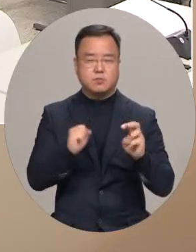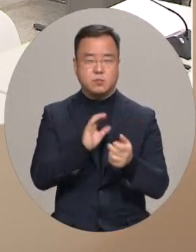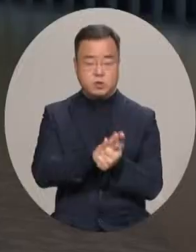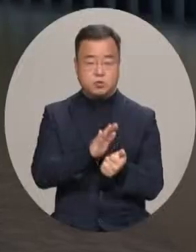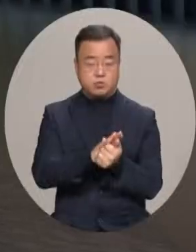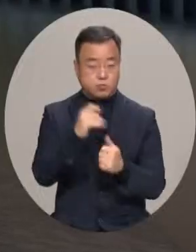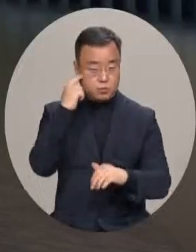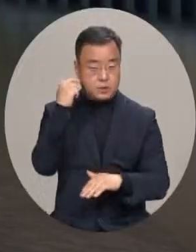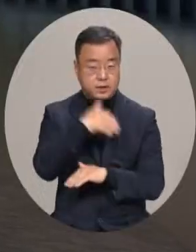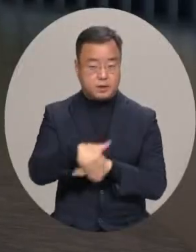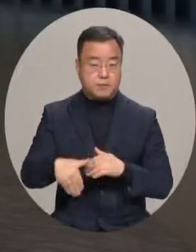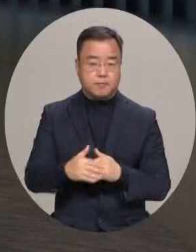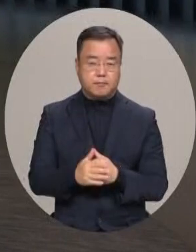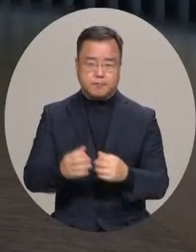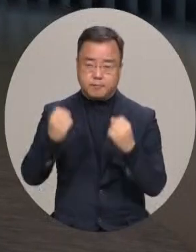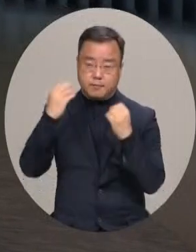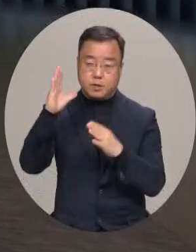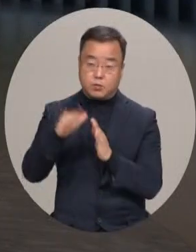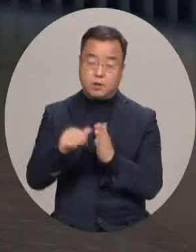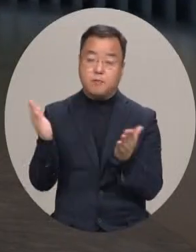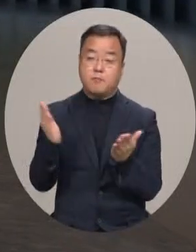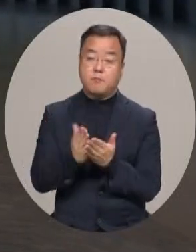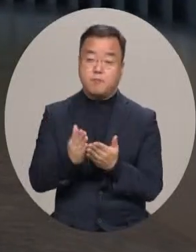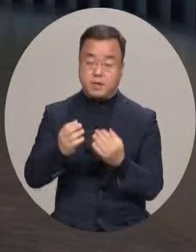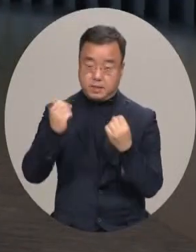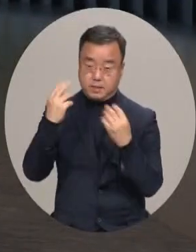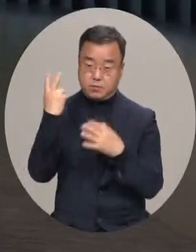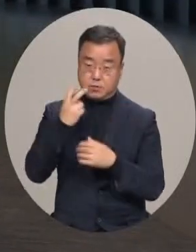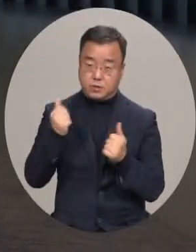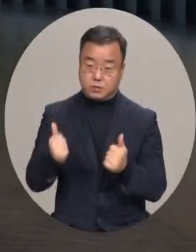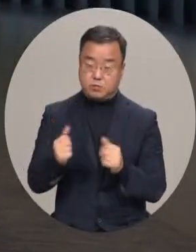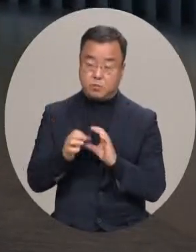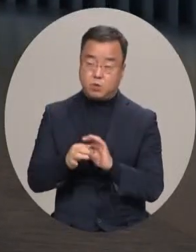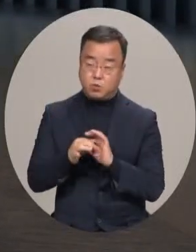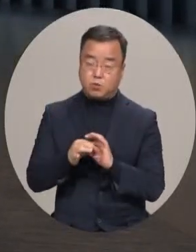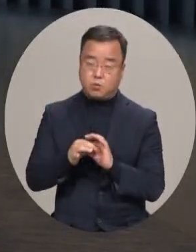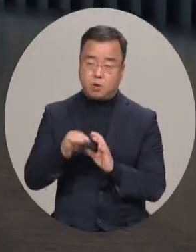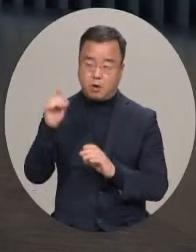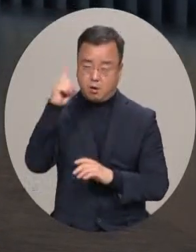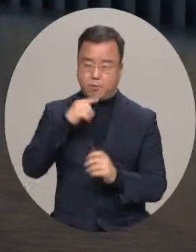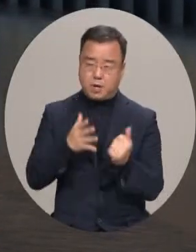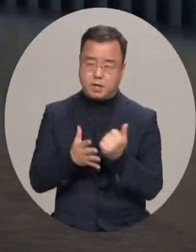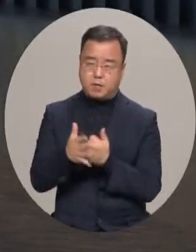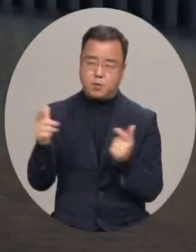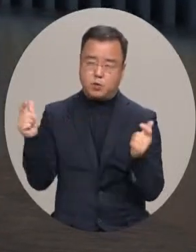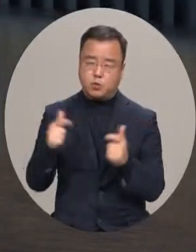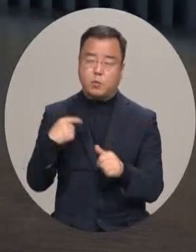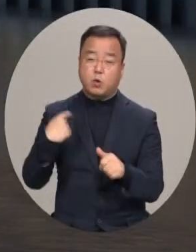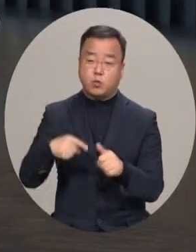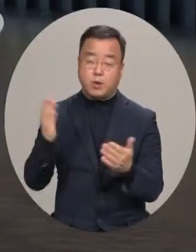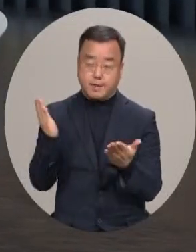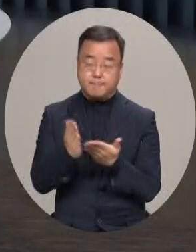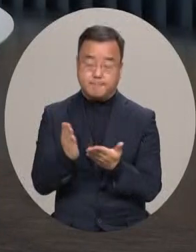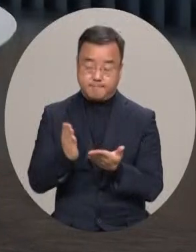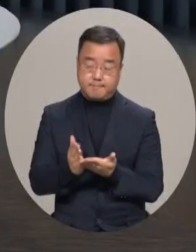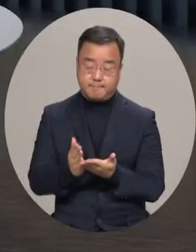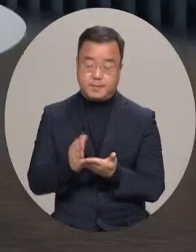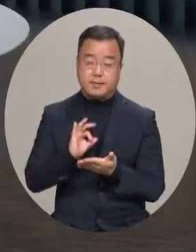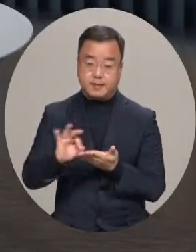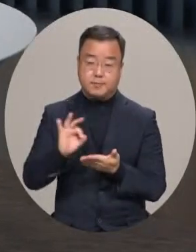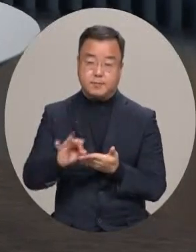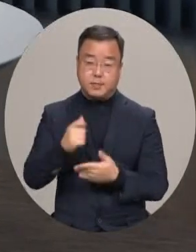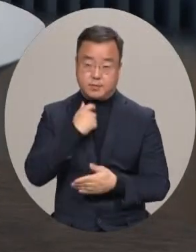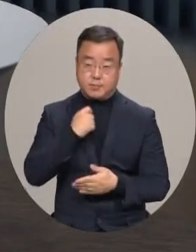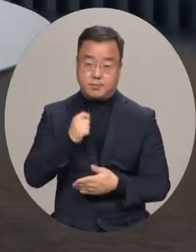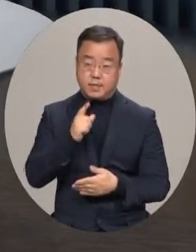네이 새로운 시대에 맞는 새로운 진단을 통해서이 부작용은 줄이고 교육적인 처방으로 이어지길 바랍니다 서진석